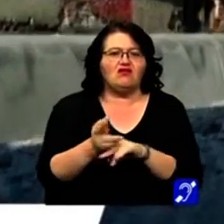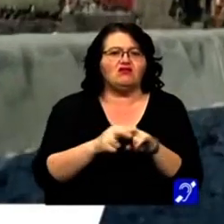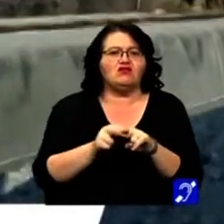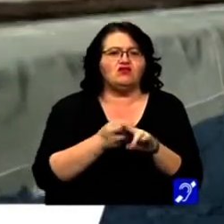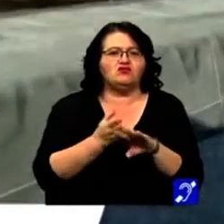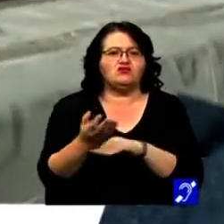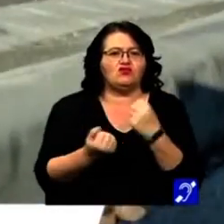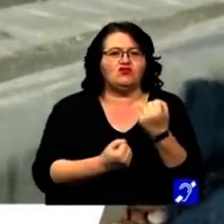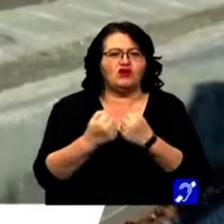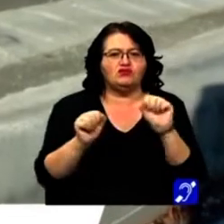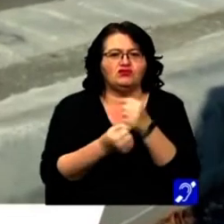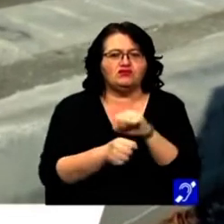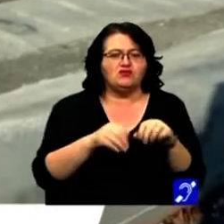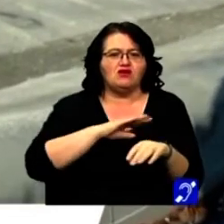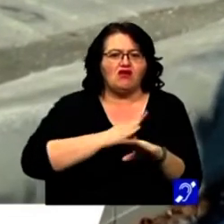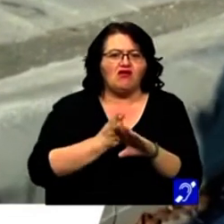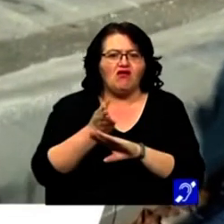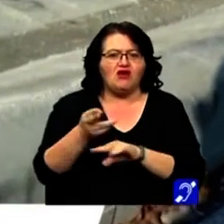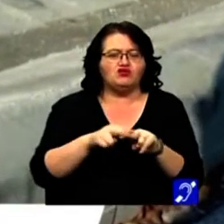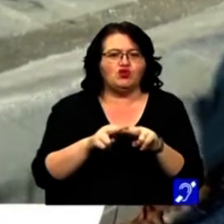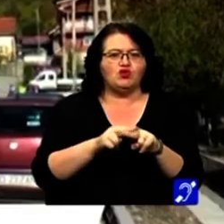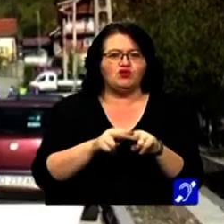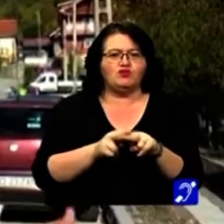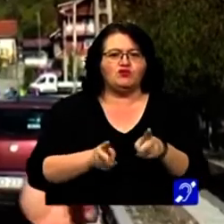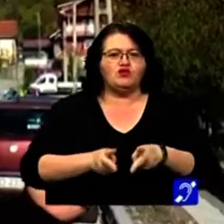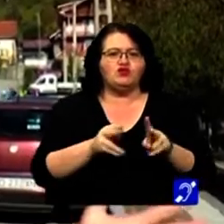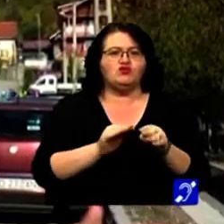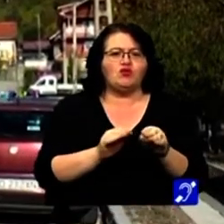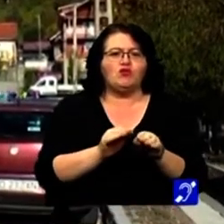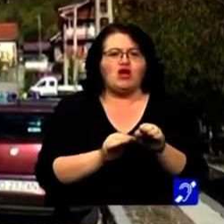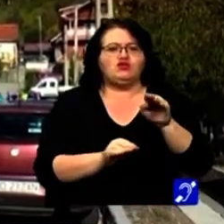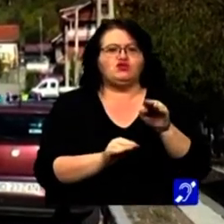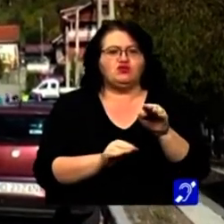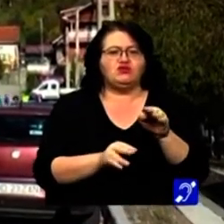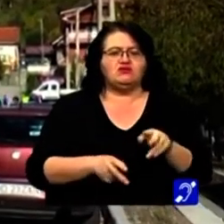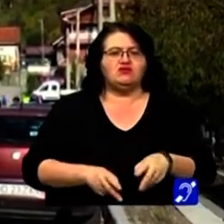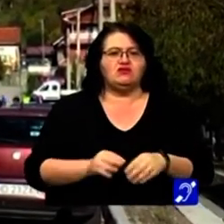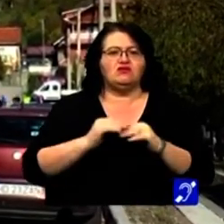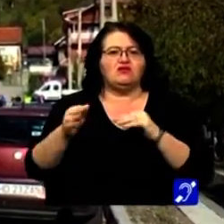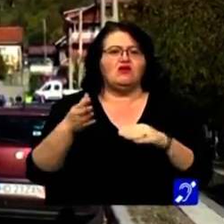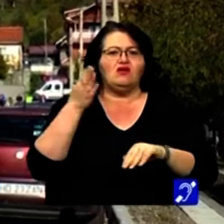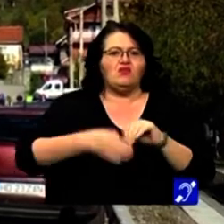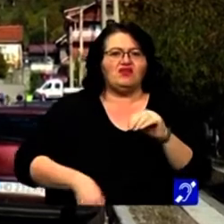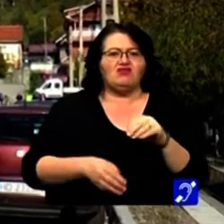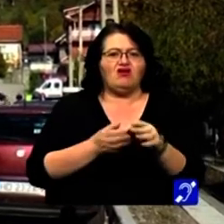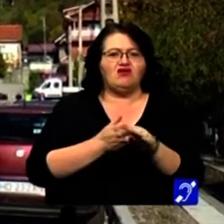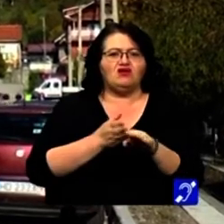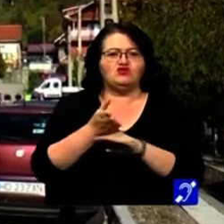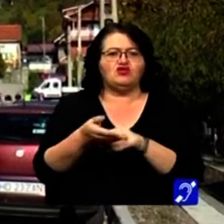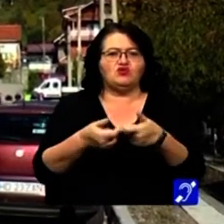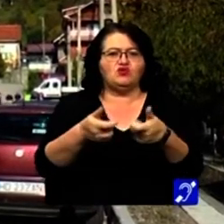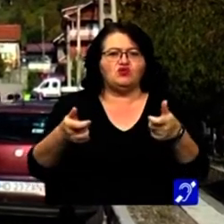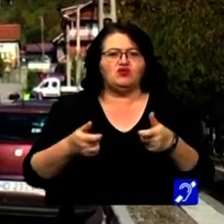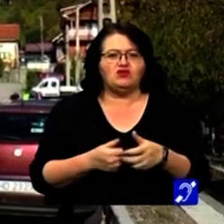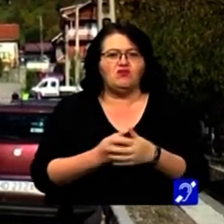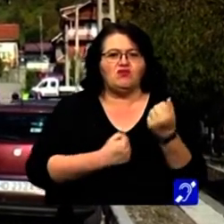mergem cu mașinile, în garaje. Drumul este mai sus decât curțile noastre, adică ne-au limitat accesul în curte. Puteți